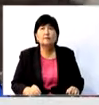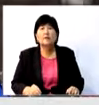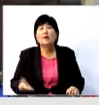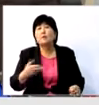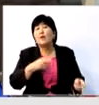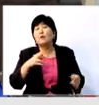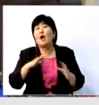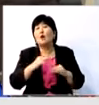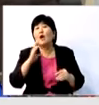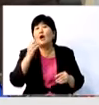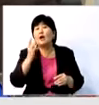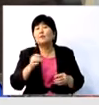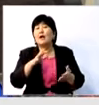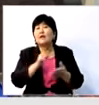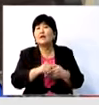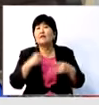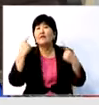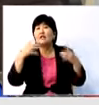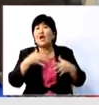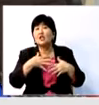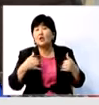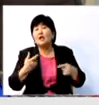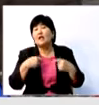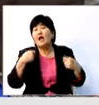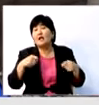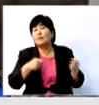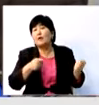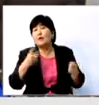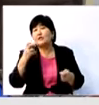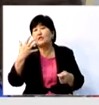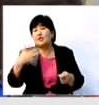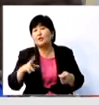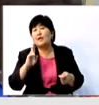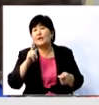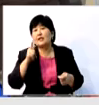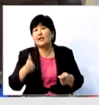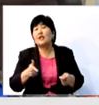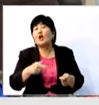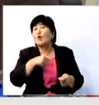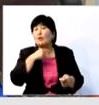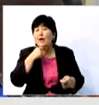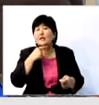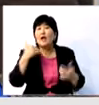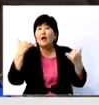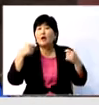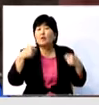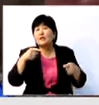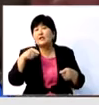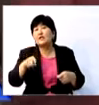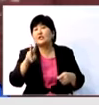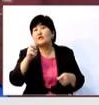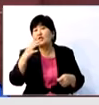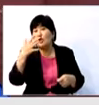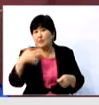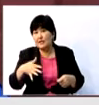Мы приехали из аула Кармакша, занимаемся животноводством. На ярмарку привезли 250 килограммов мяса. Говядину продаем по